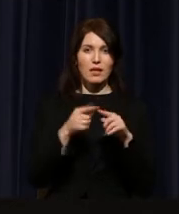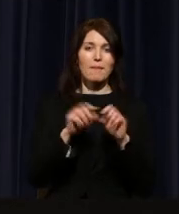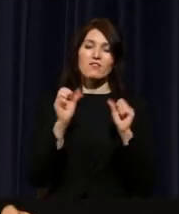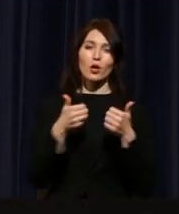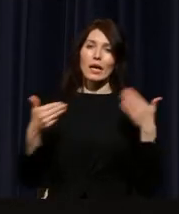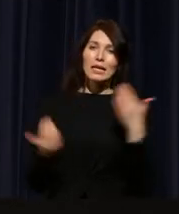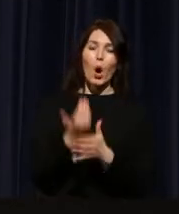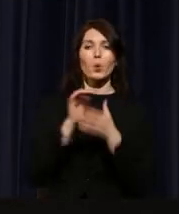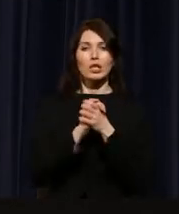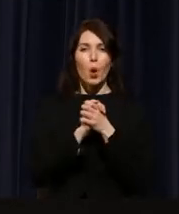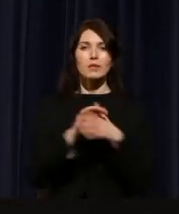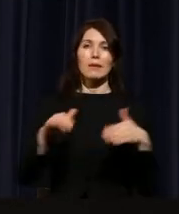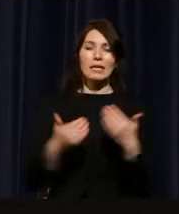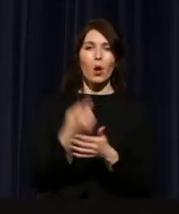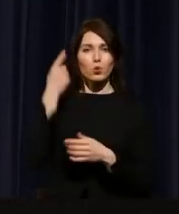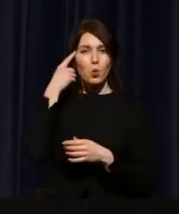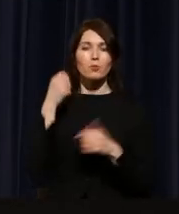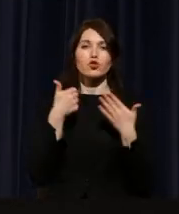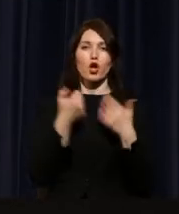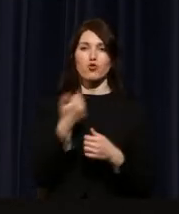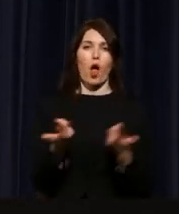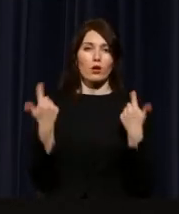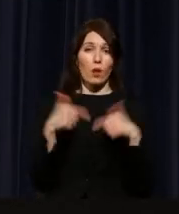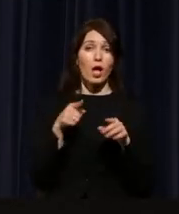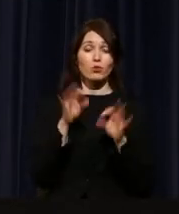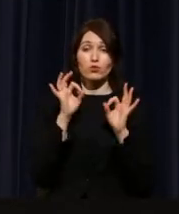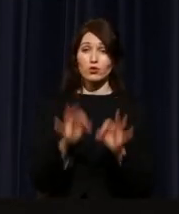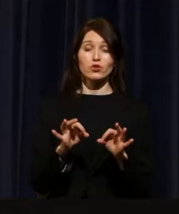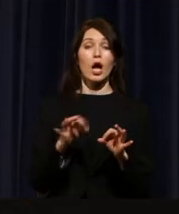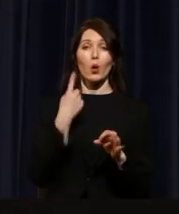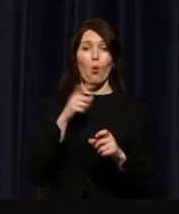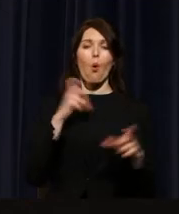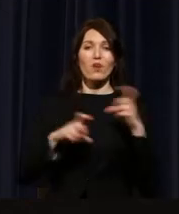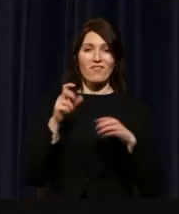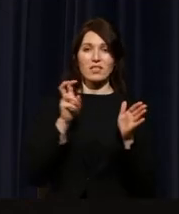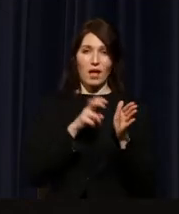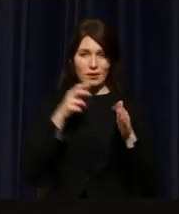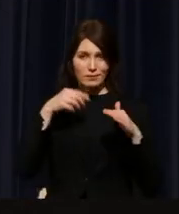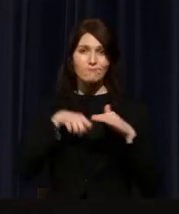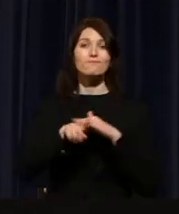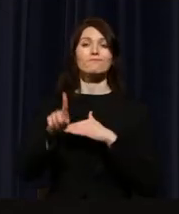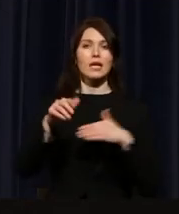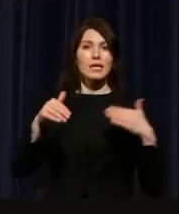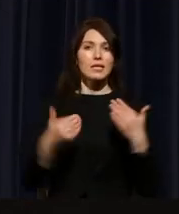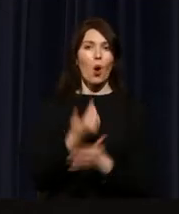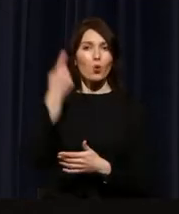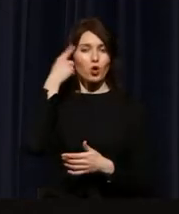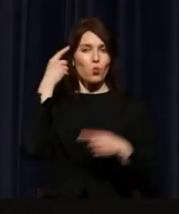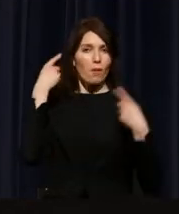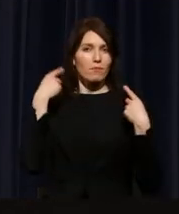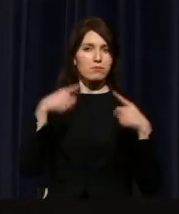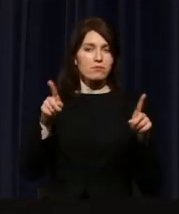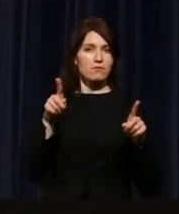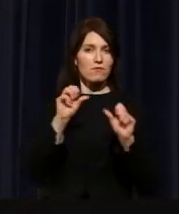draudzības, jauna nostāja un 6 gadu laikā tu patiešām izzēji no universitātes ar jaunu piegājienu, domas